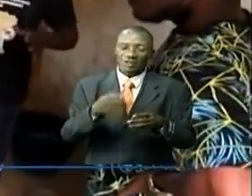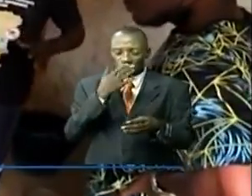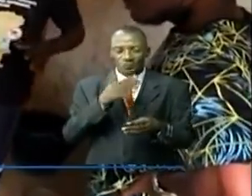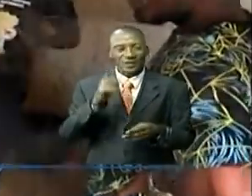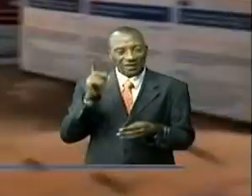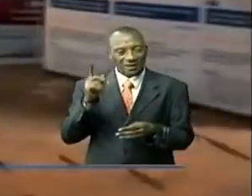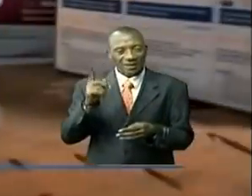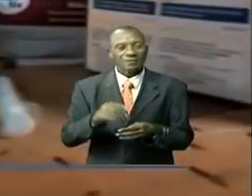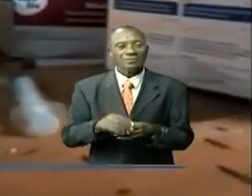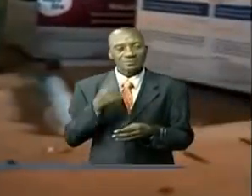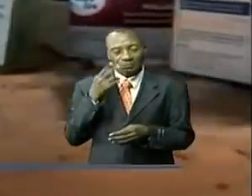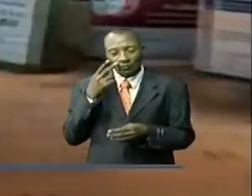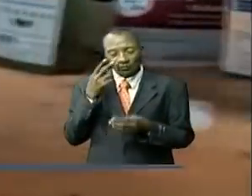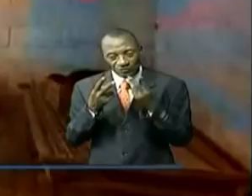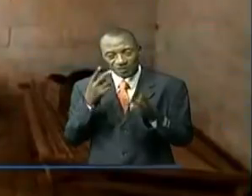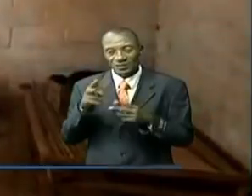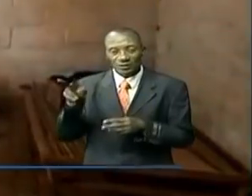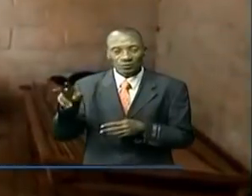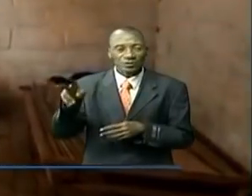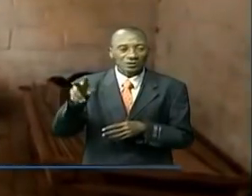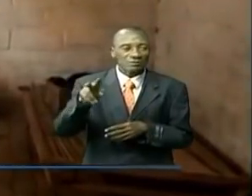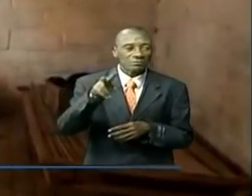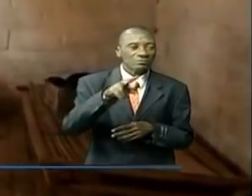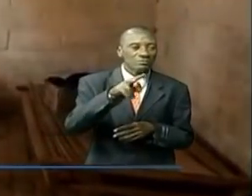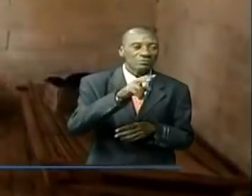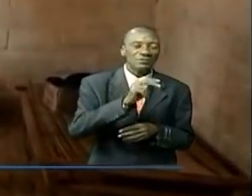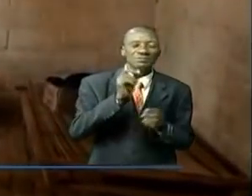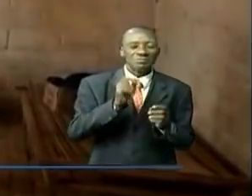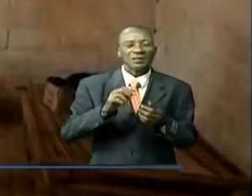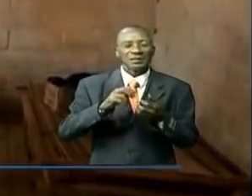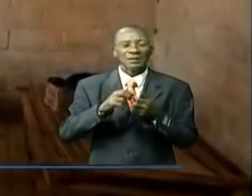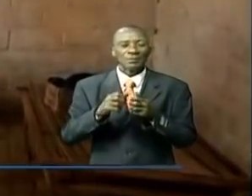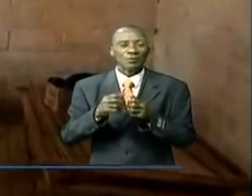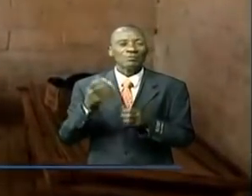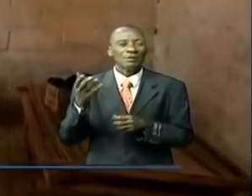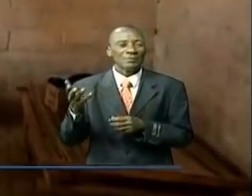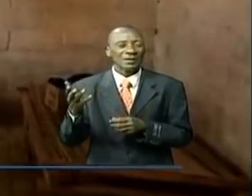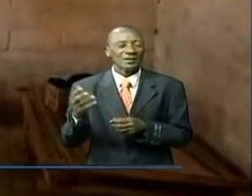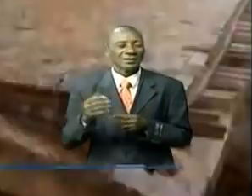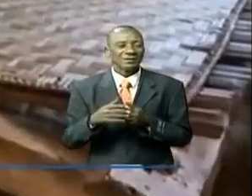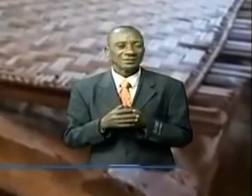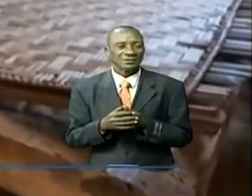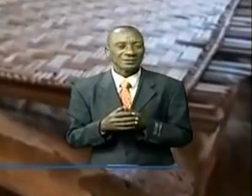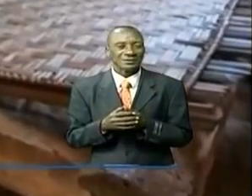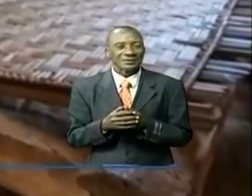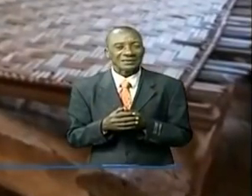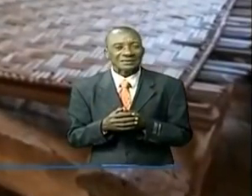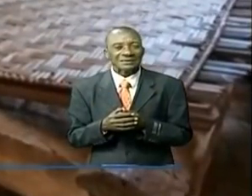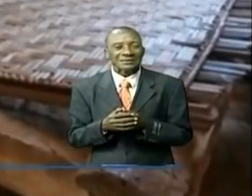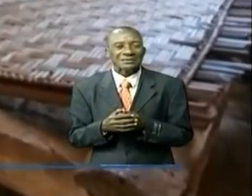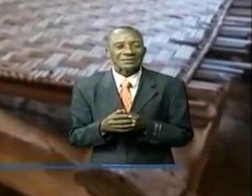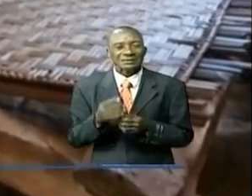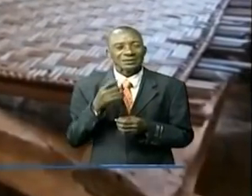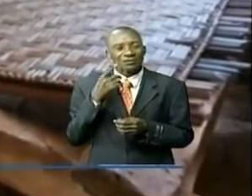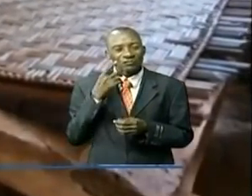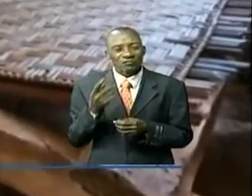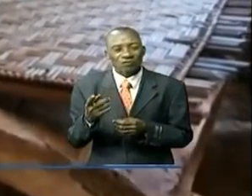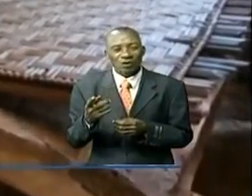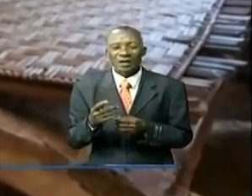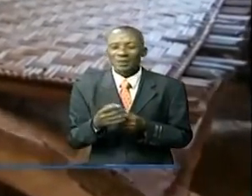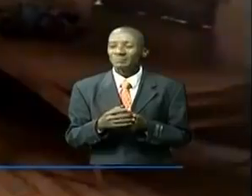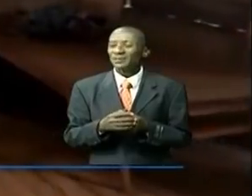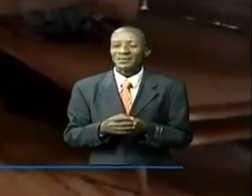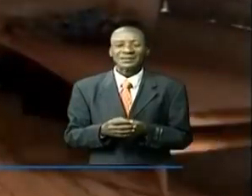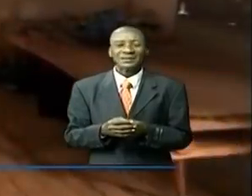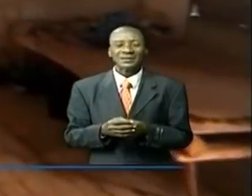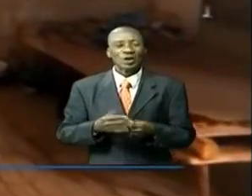de plus de 40 ans offre un spectacle désolant, voire apocalyptique, et indigne d'une institution hospitalière de renommée urbaine,